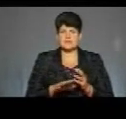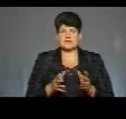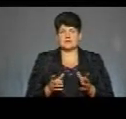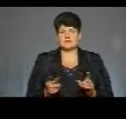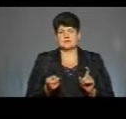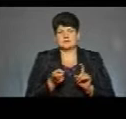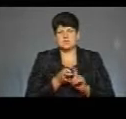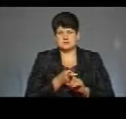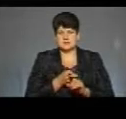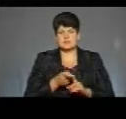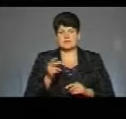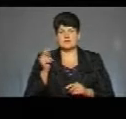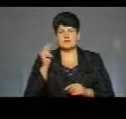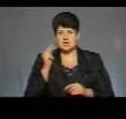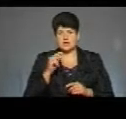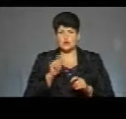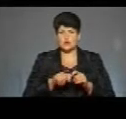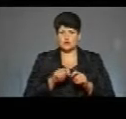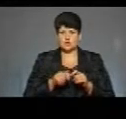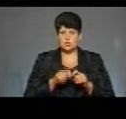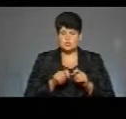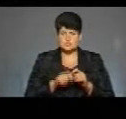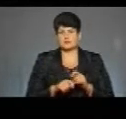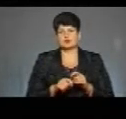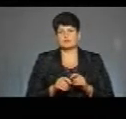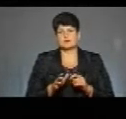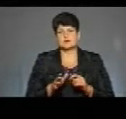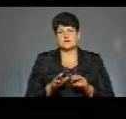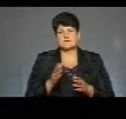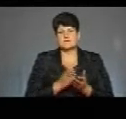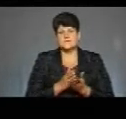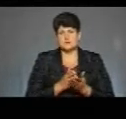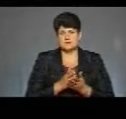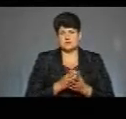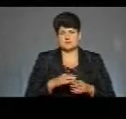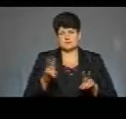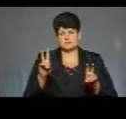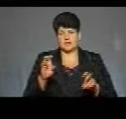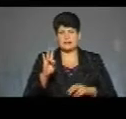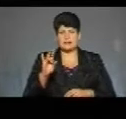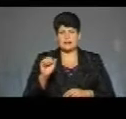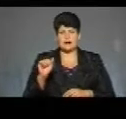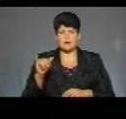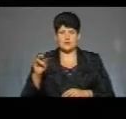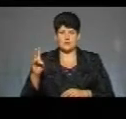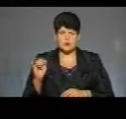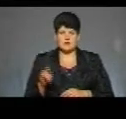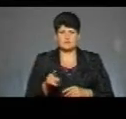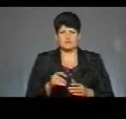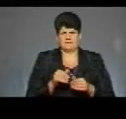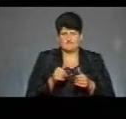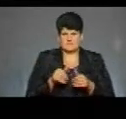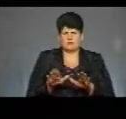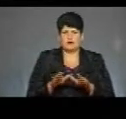за навчально-дослідним виробничим господарством «Наука» Тернопільського національного економічного університету. Вчена рада підтверджує свою добровільну відмову